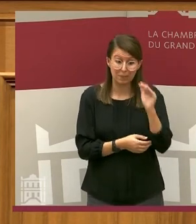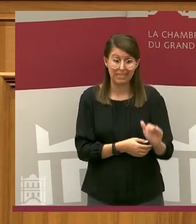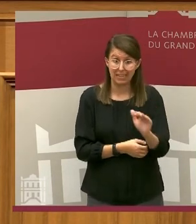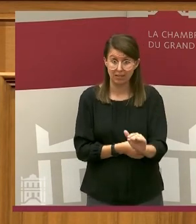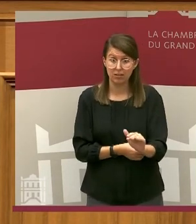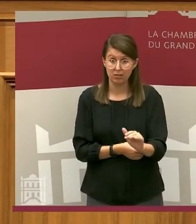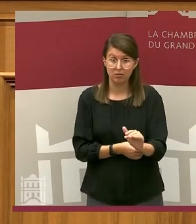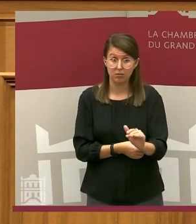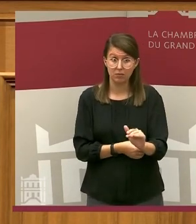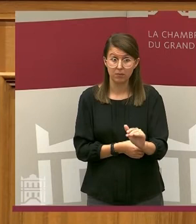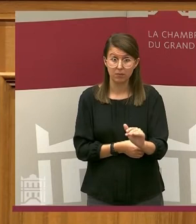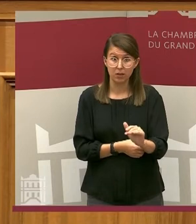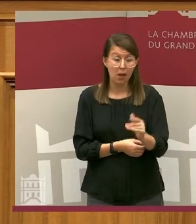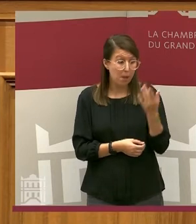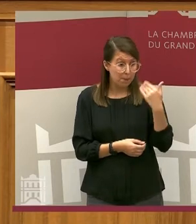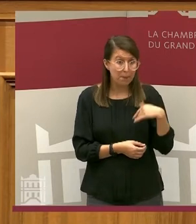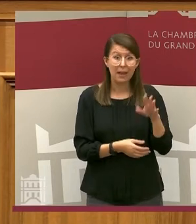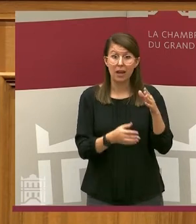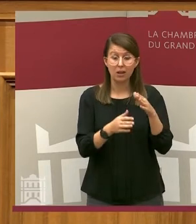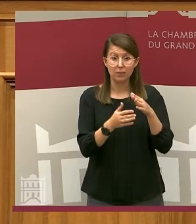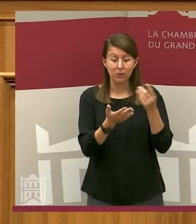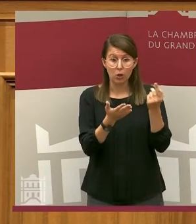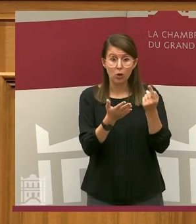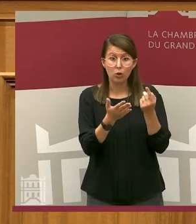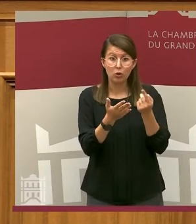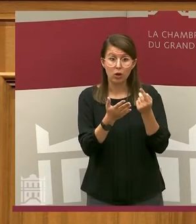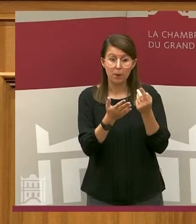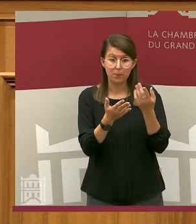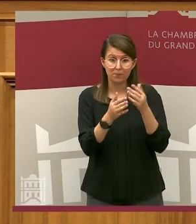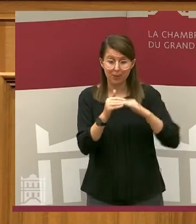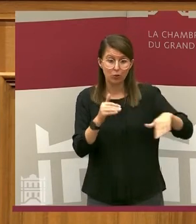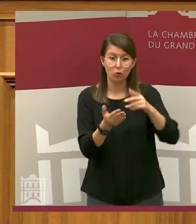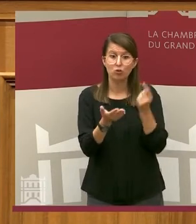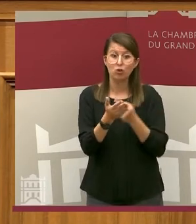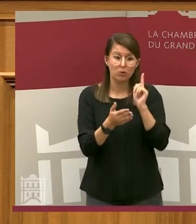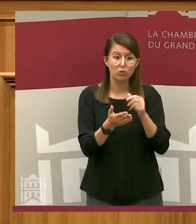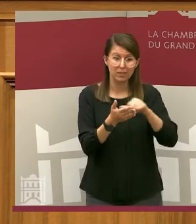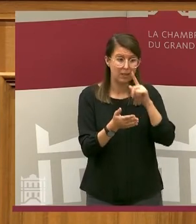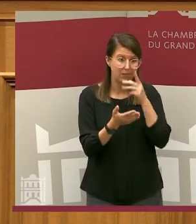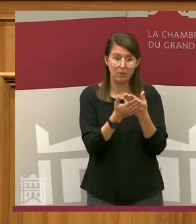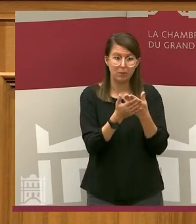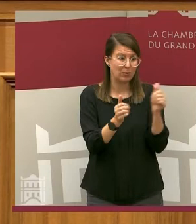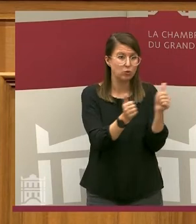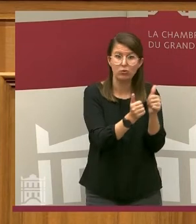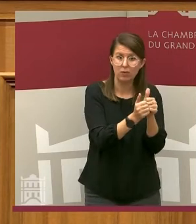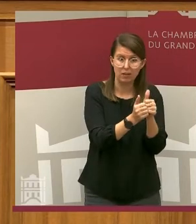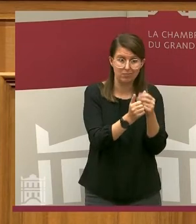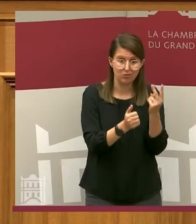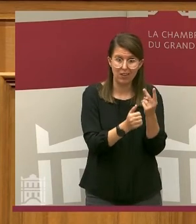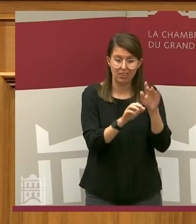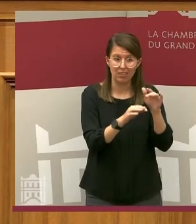mehr Grundsteuer muss bezahlen, wie jemand an der Koppel drauf wohnt, das ist für uns nicht